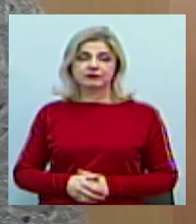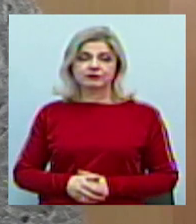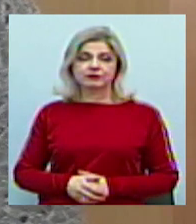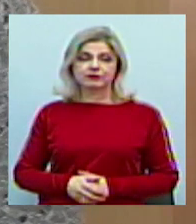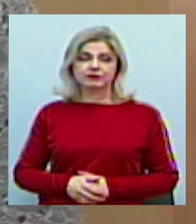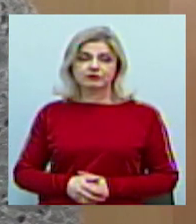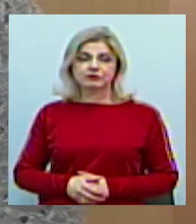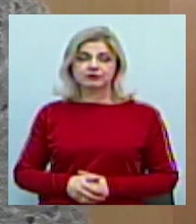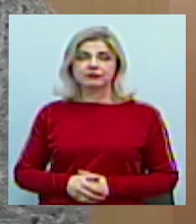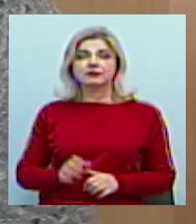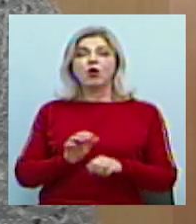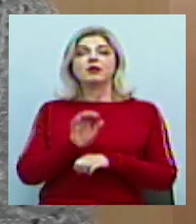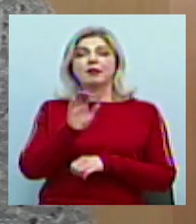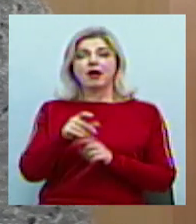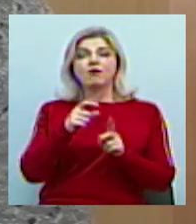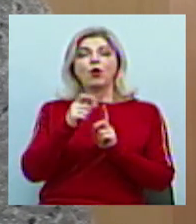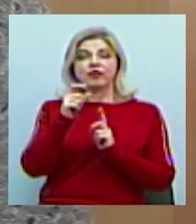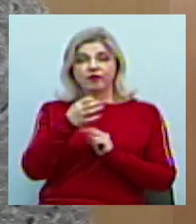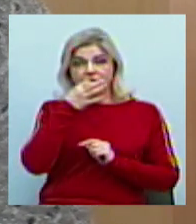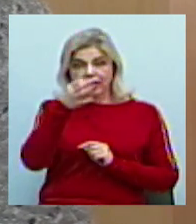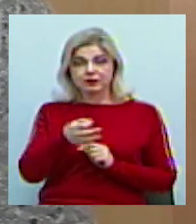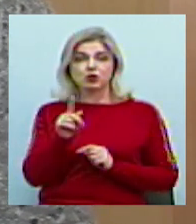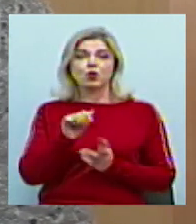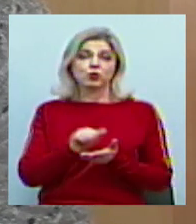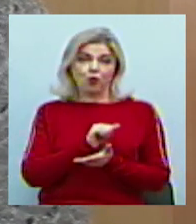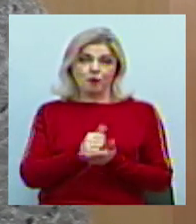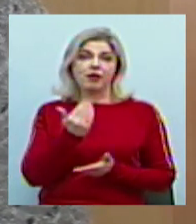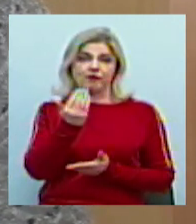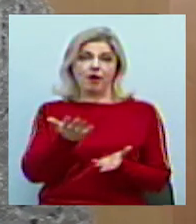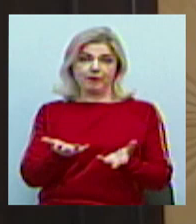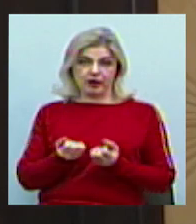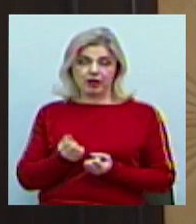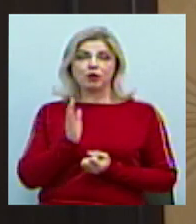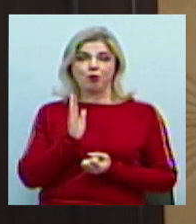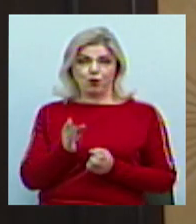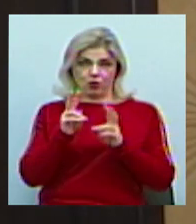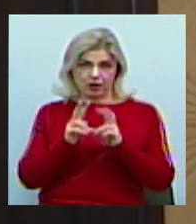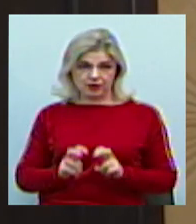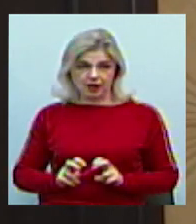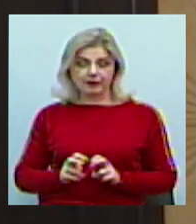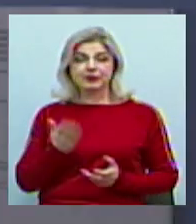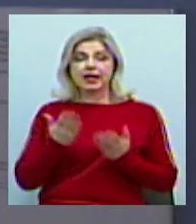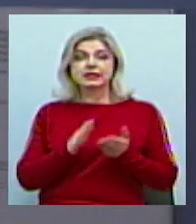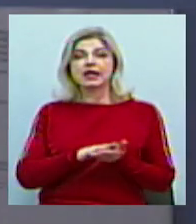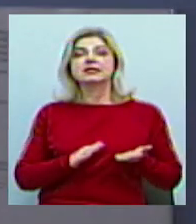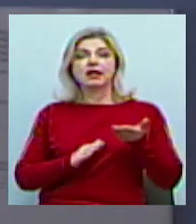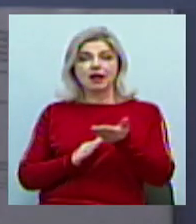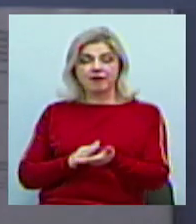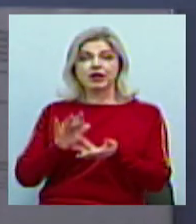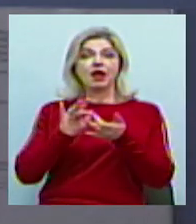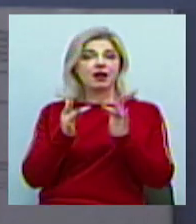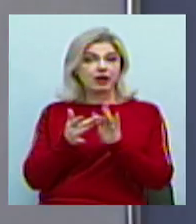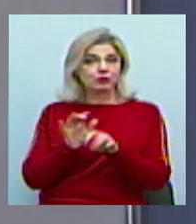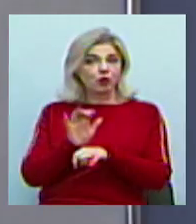надсилається відповідь, що ваші документи прийняті та будуть розглянуті. Якщо заявка подана в електронному